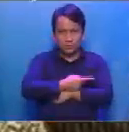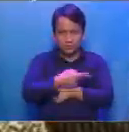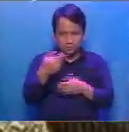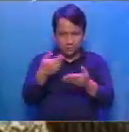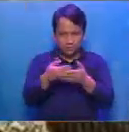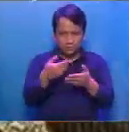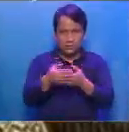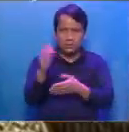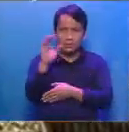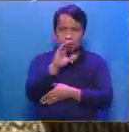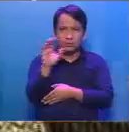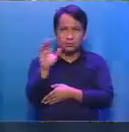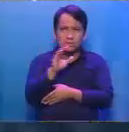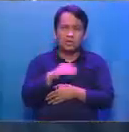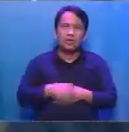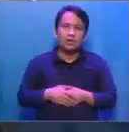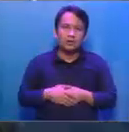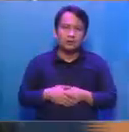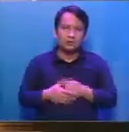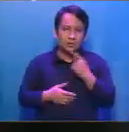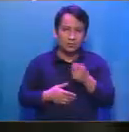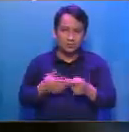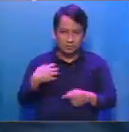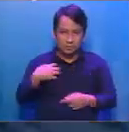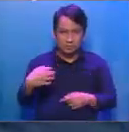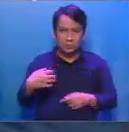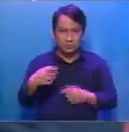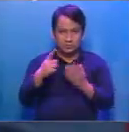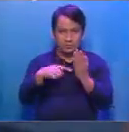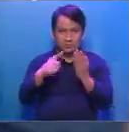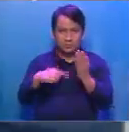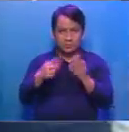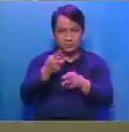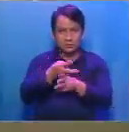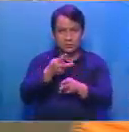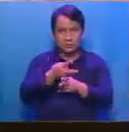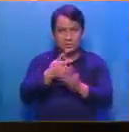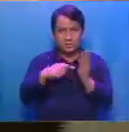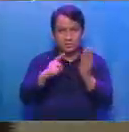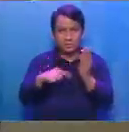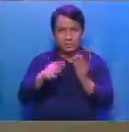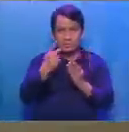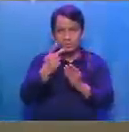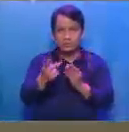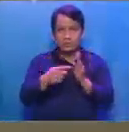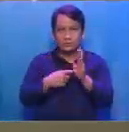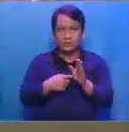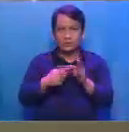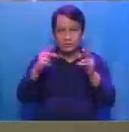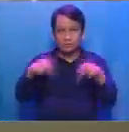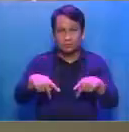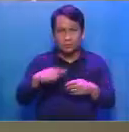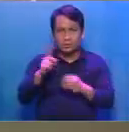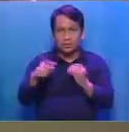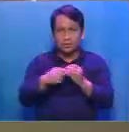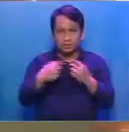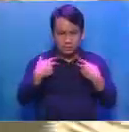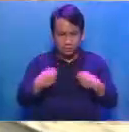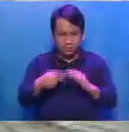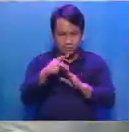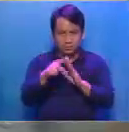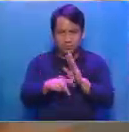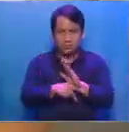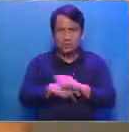bago ang bisperas ng Pasko. May mga pulis naman na patuloy na nagpapaalala at naninita sa mga tao tungkol sa health